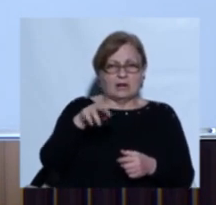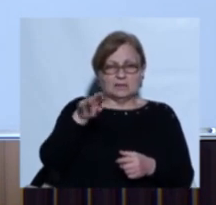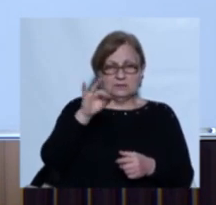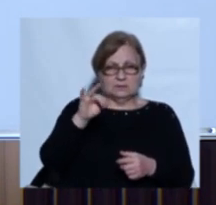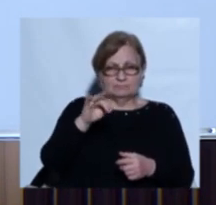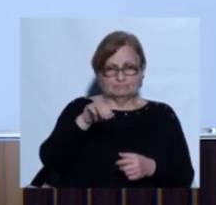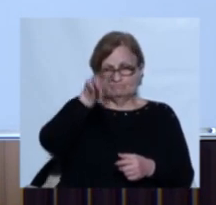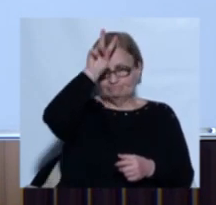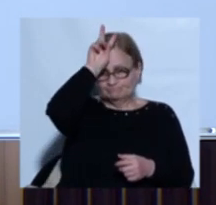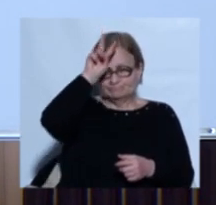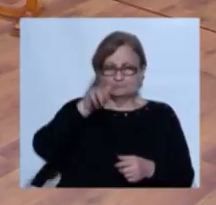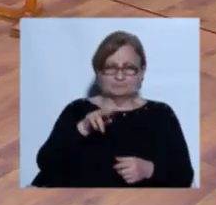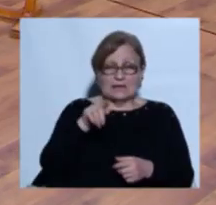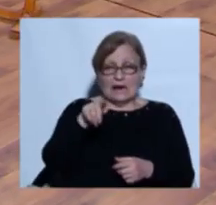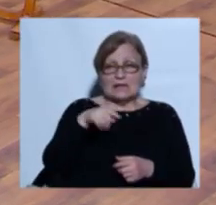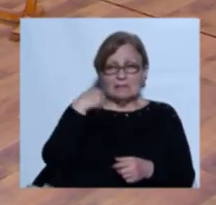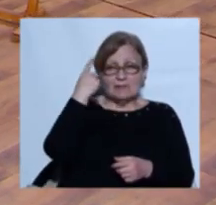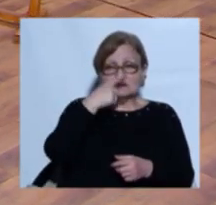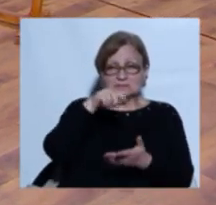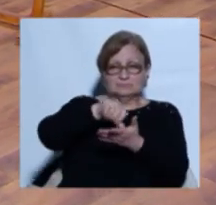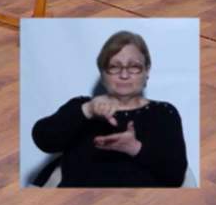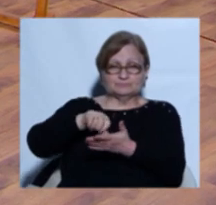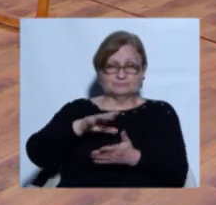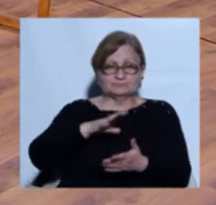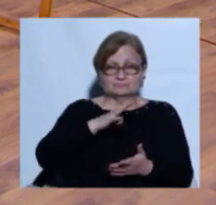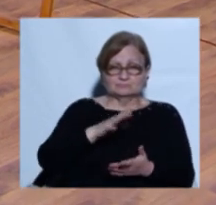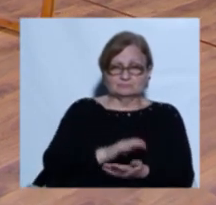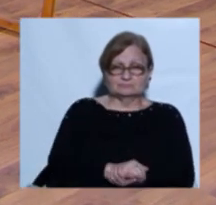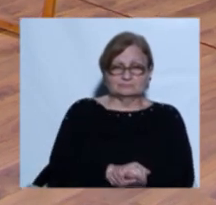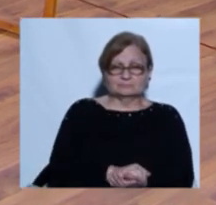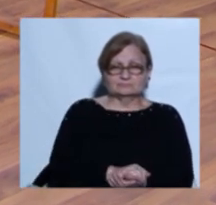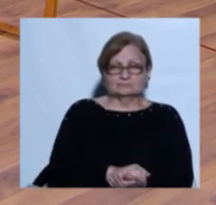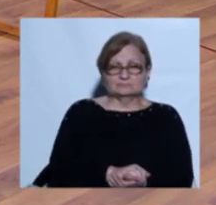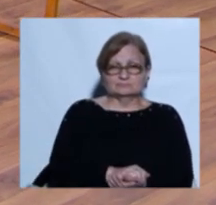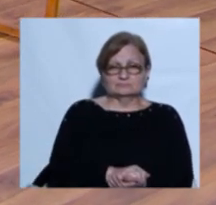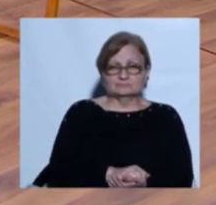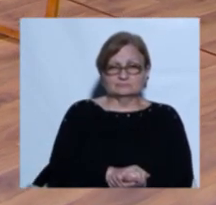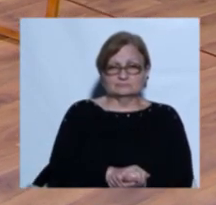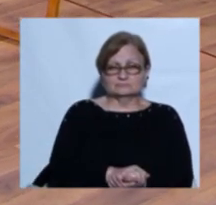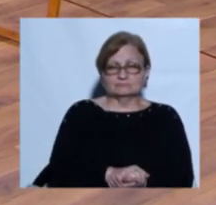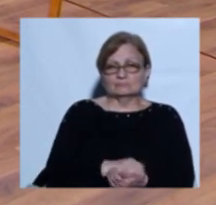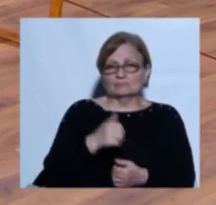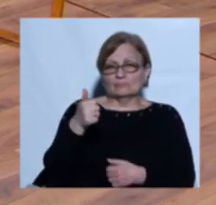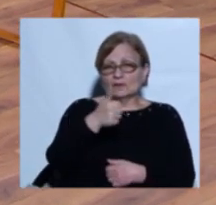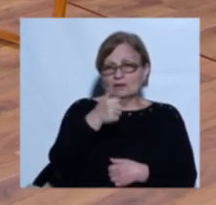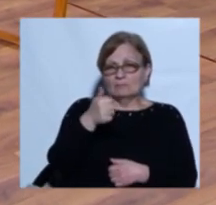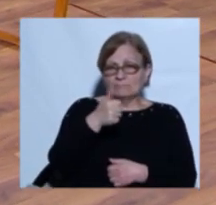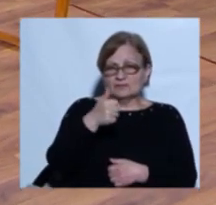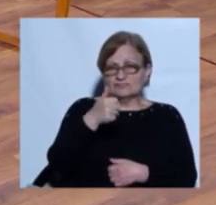ამ პერსონაჟების სახეები იქნება გამოყოფილი მოთხრობებში. და პირველყოფილი